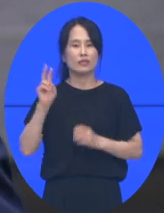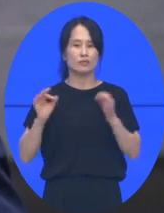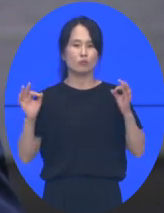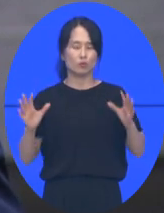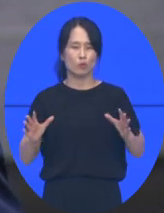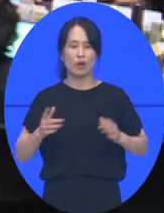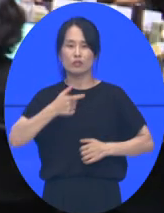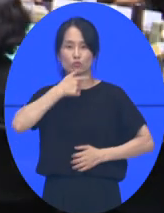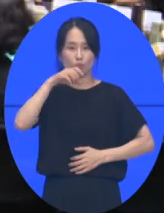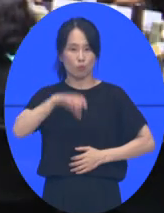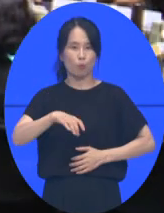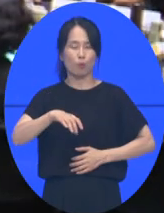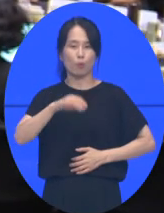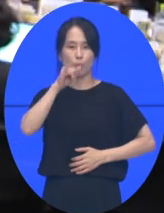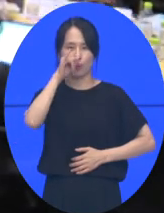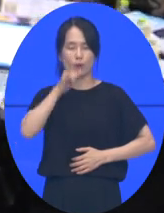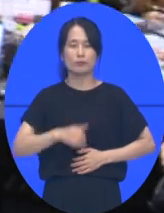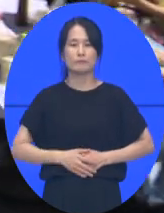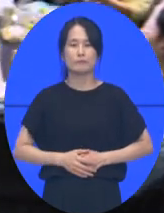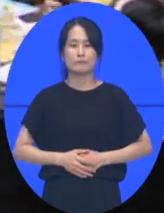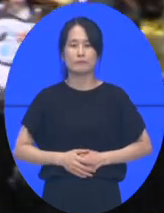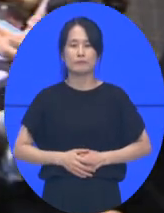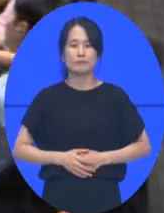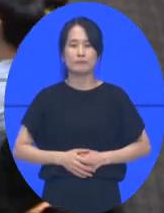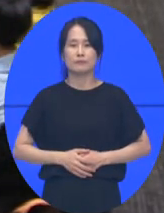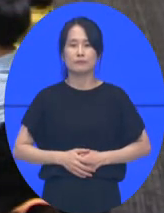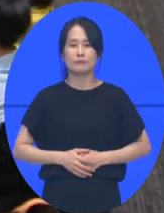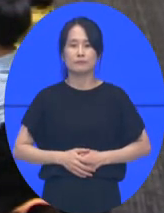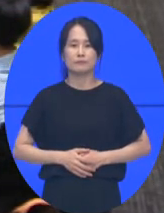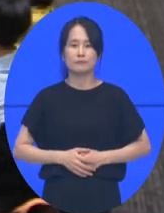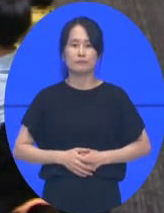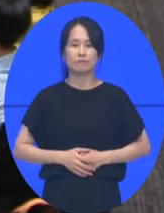27일, 2일에 걸쳐 수원컨벤션센터에서 열었습니다.